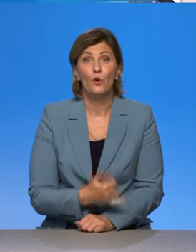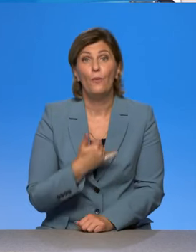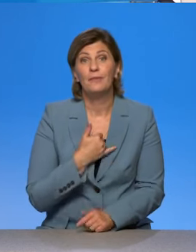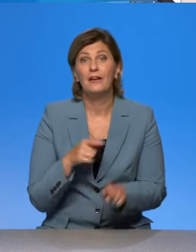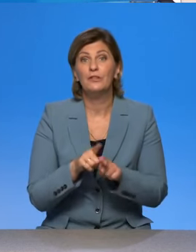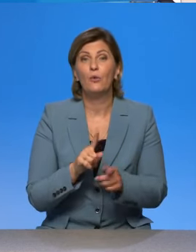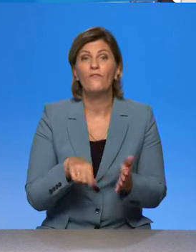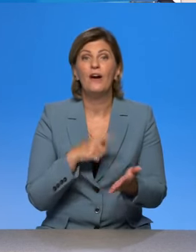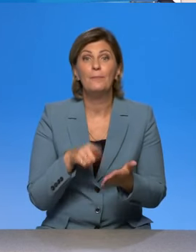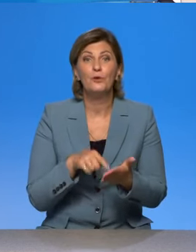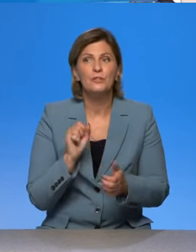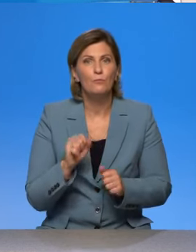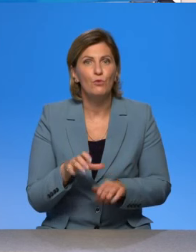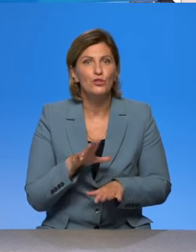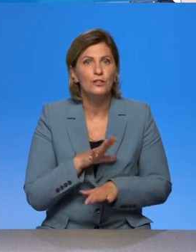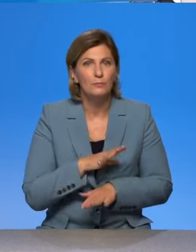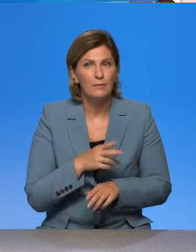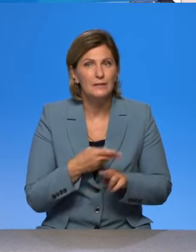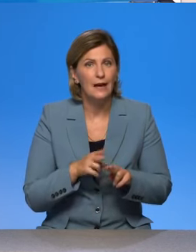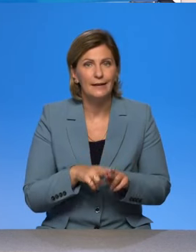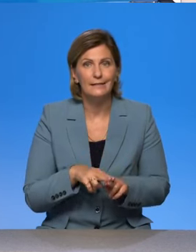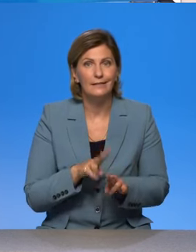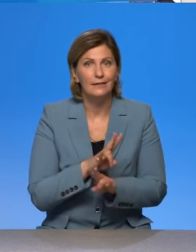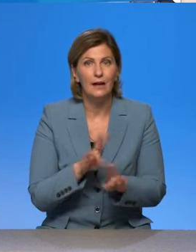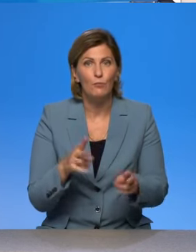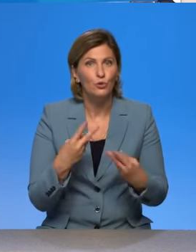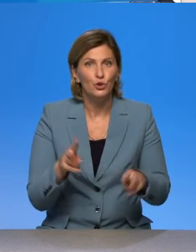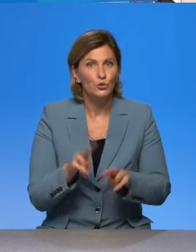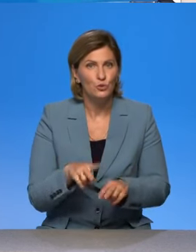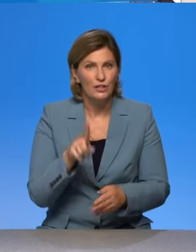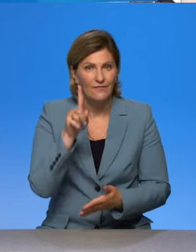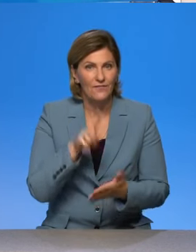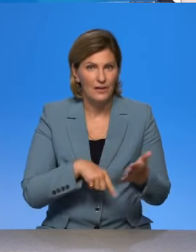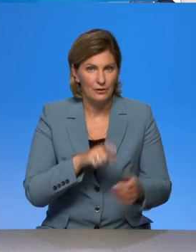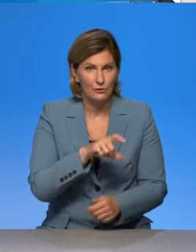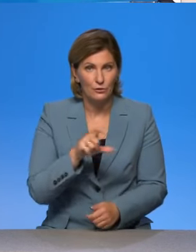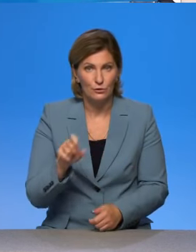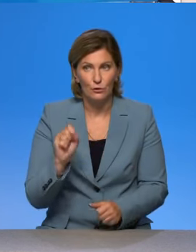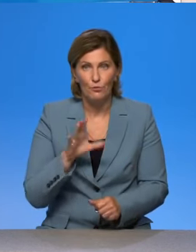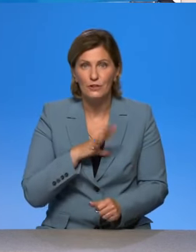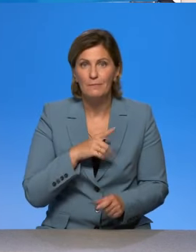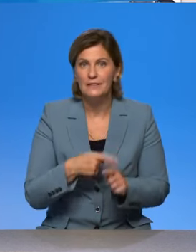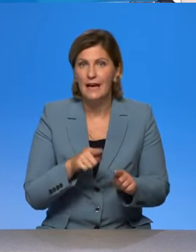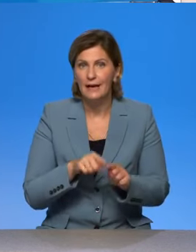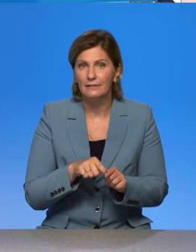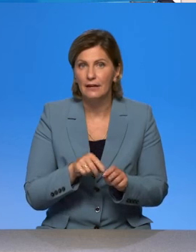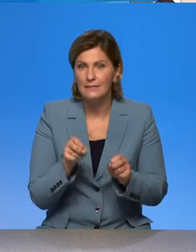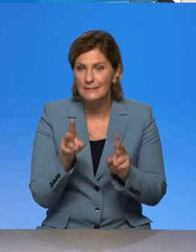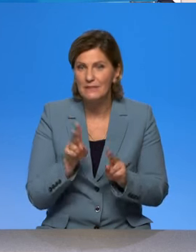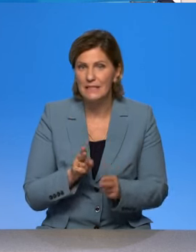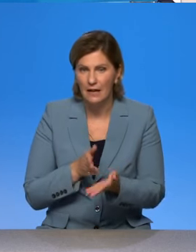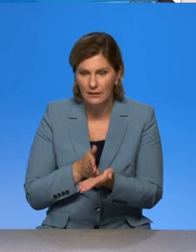А может быть, это и не нужно никому, чтобы люди верили? Может быть, это все целенаправленно? Но вот мне